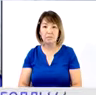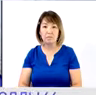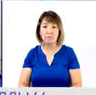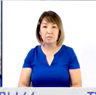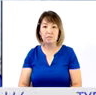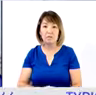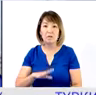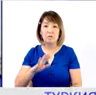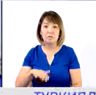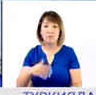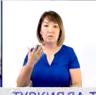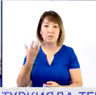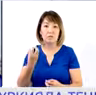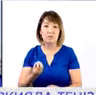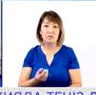Сосын тағы да